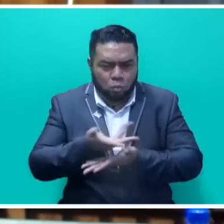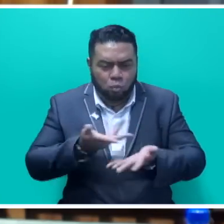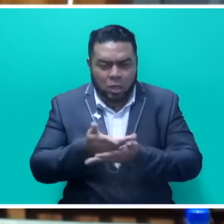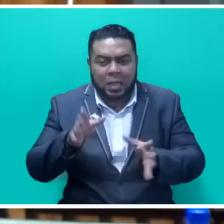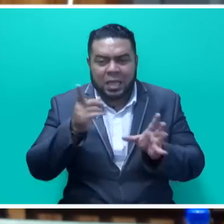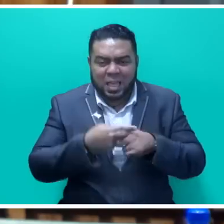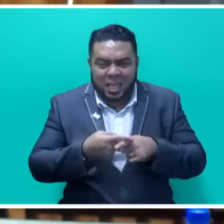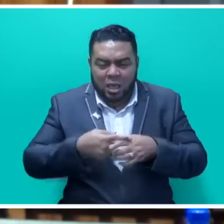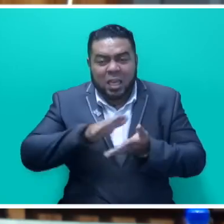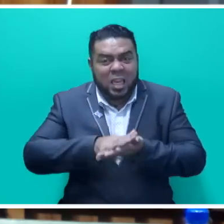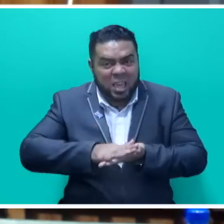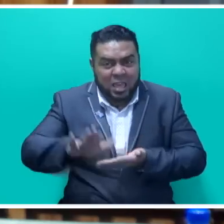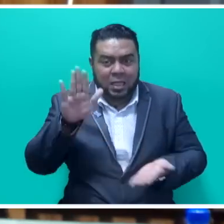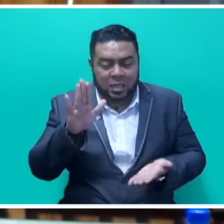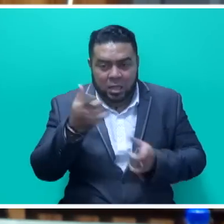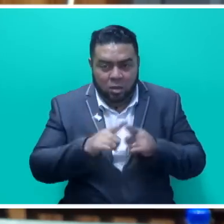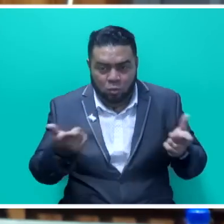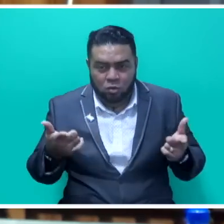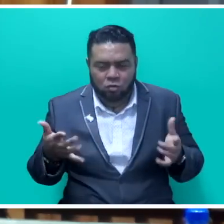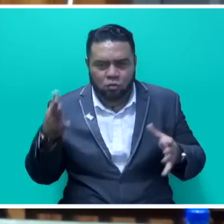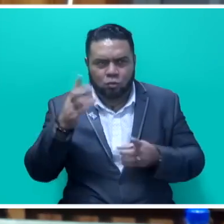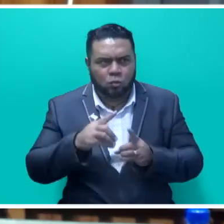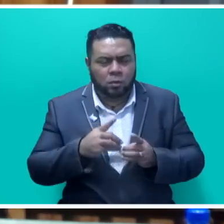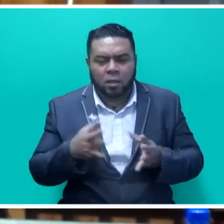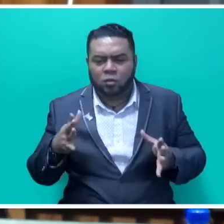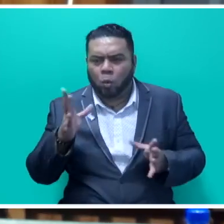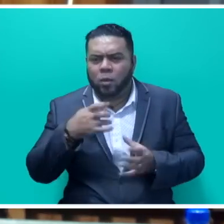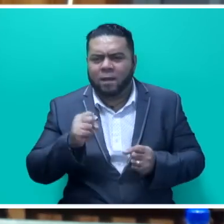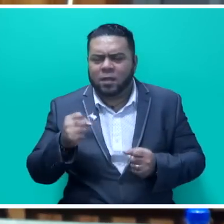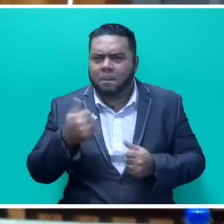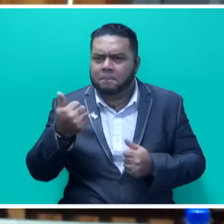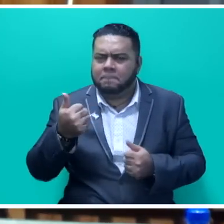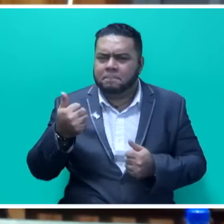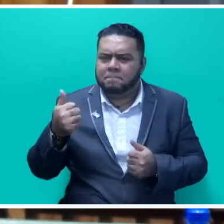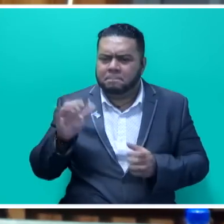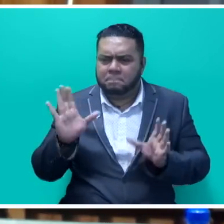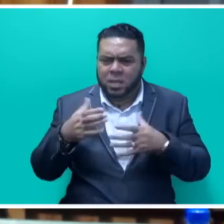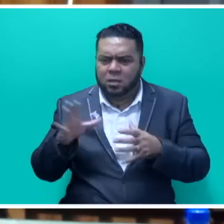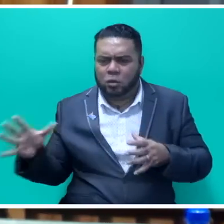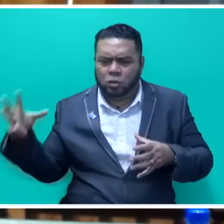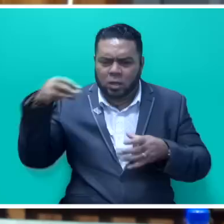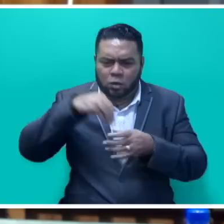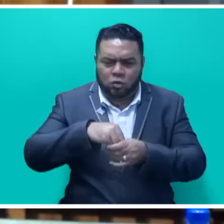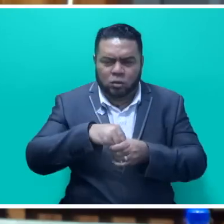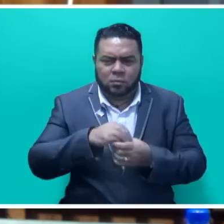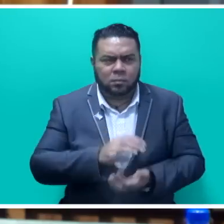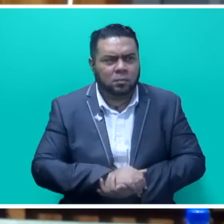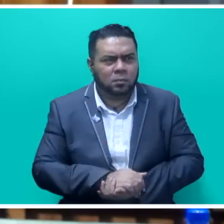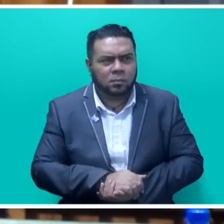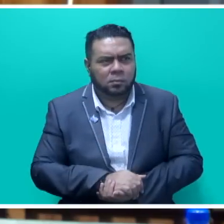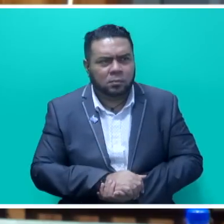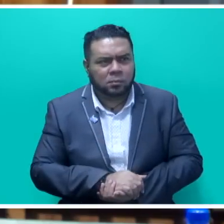से जो उनके डेलीगेशन है, उनकी नेतृत्व भारत के